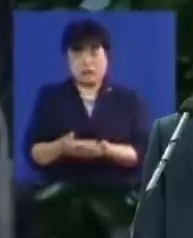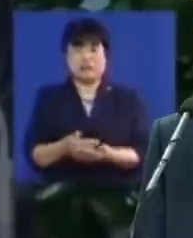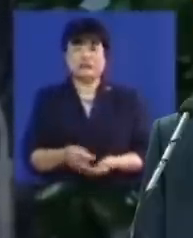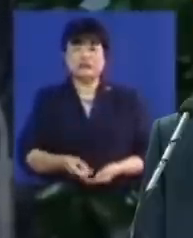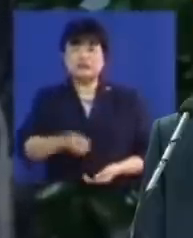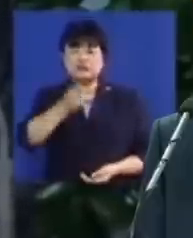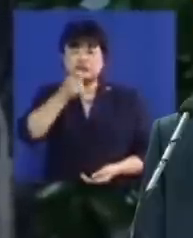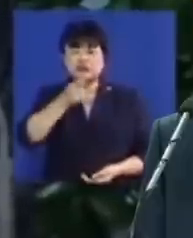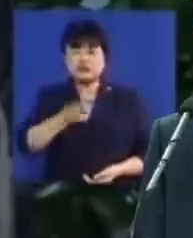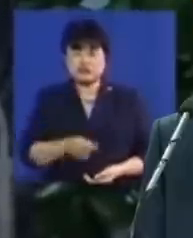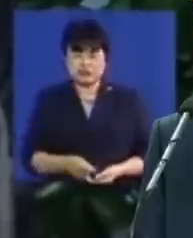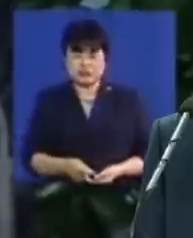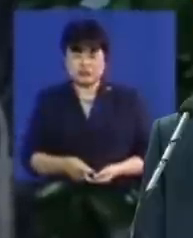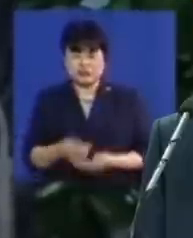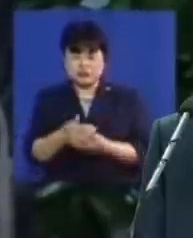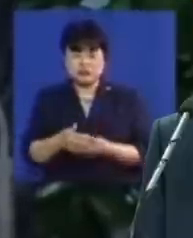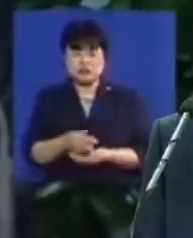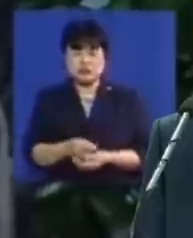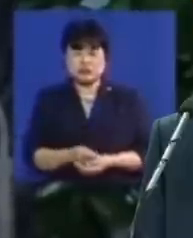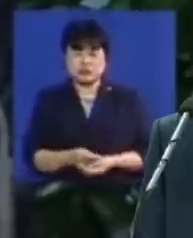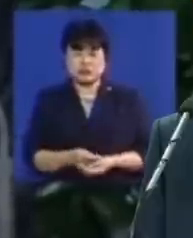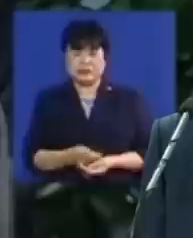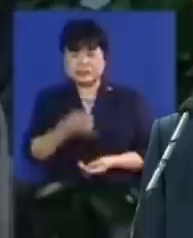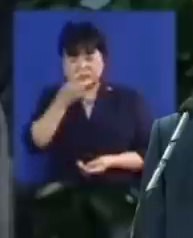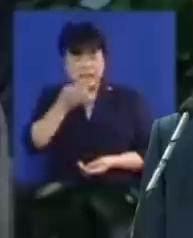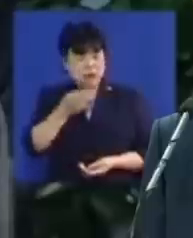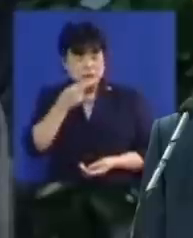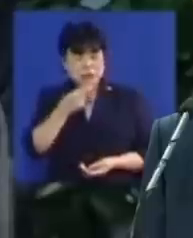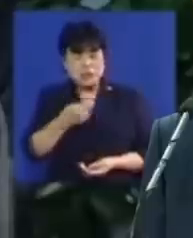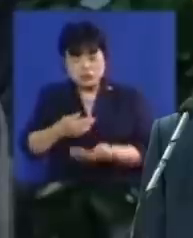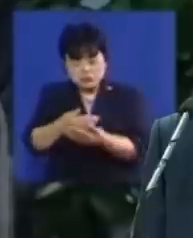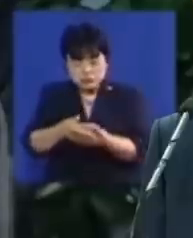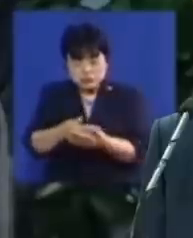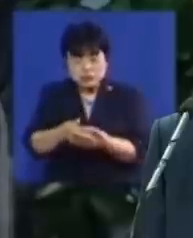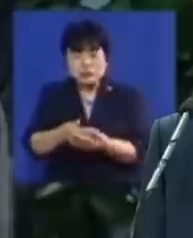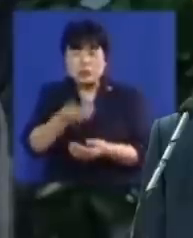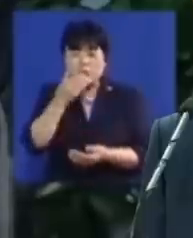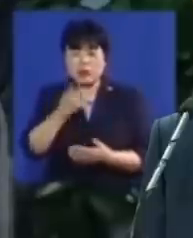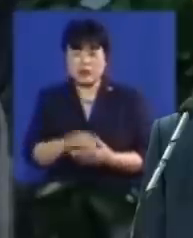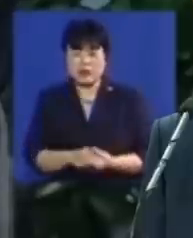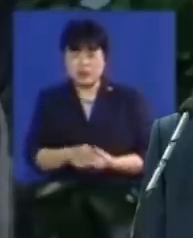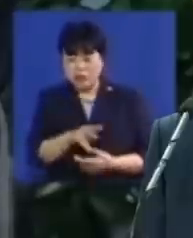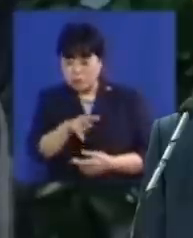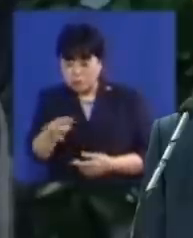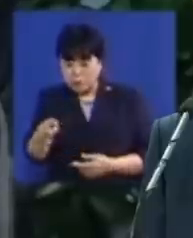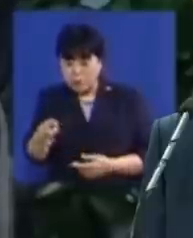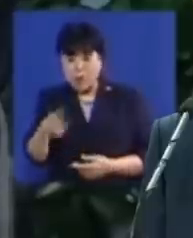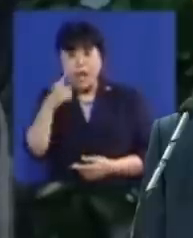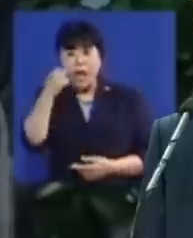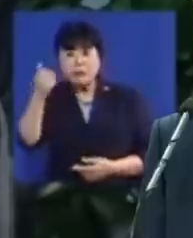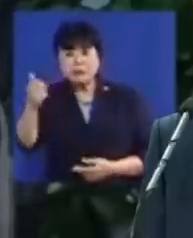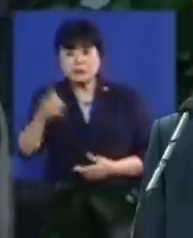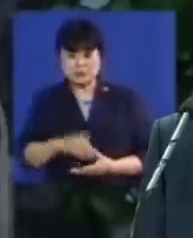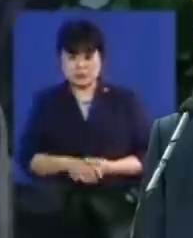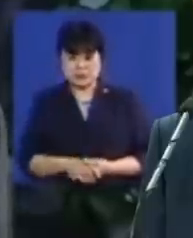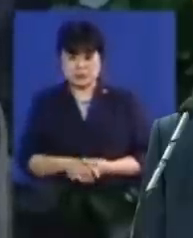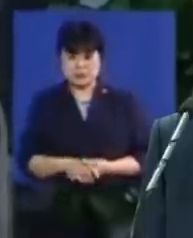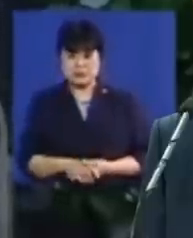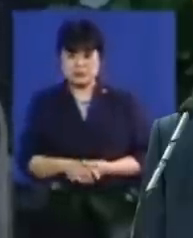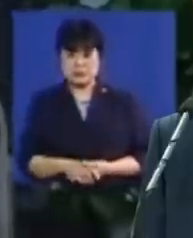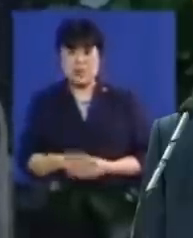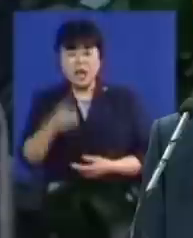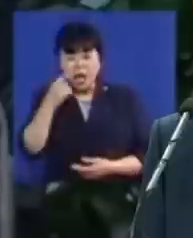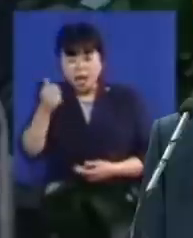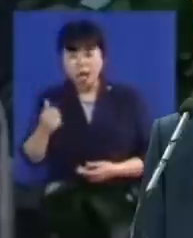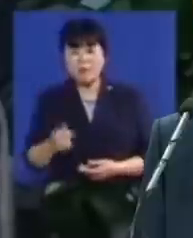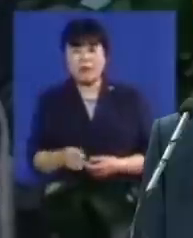죽이에요. 그래서 내가 그 수진이 아버지를 보고서 수진이